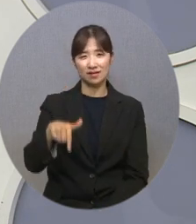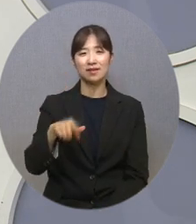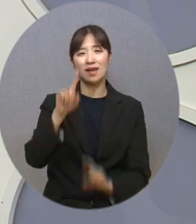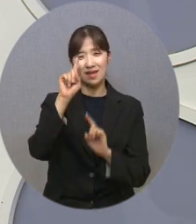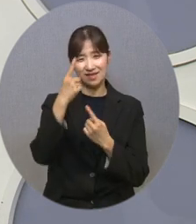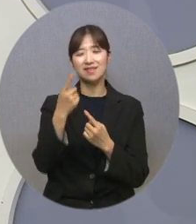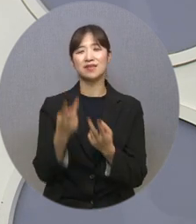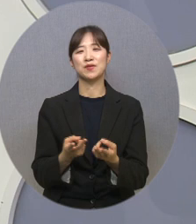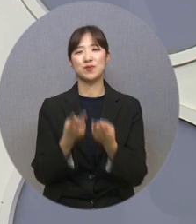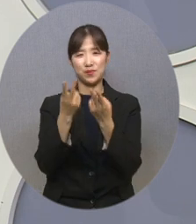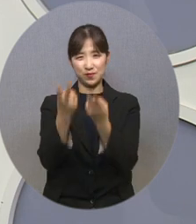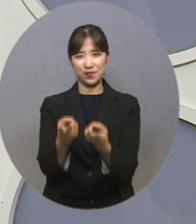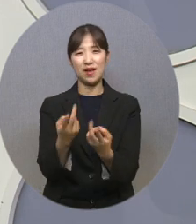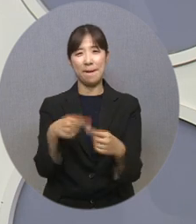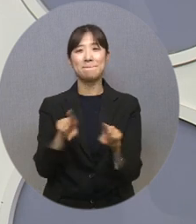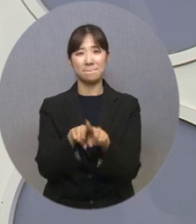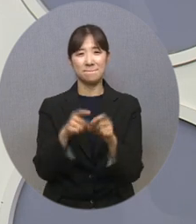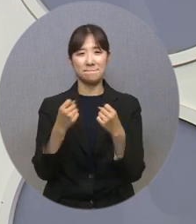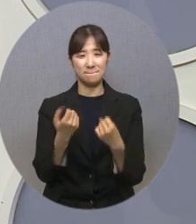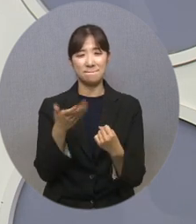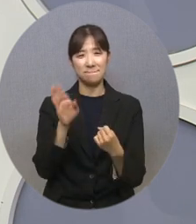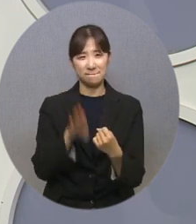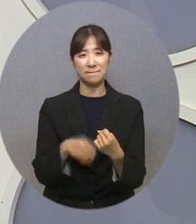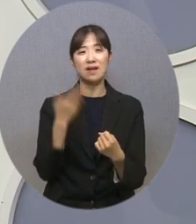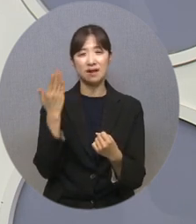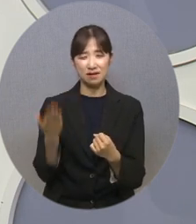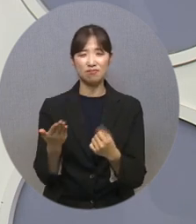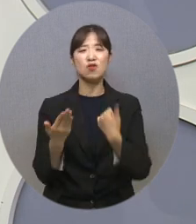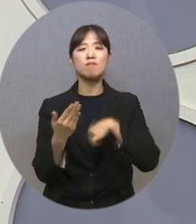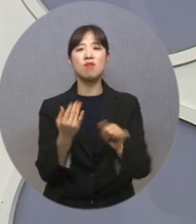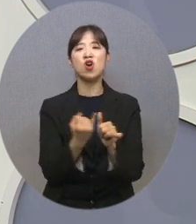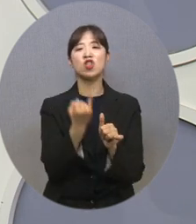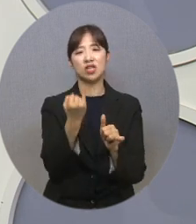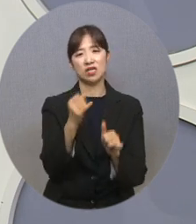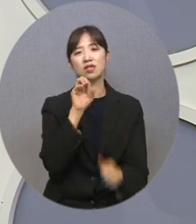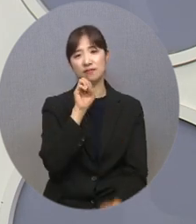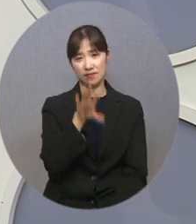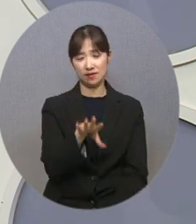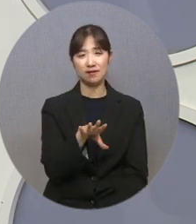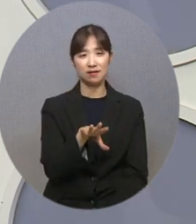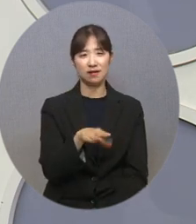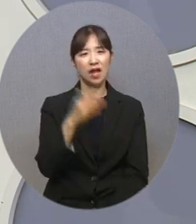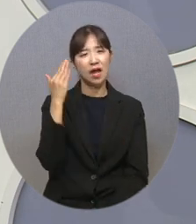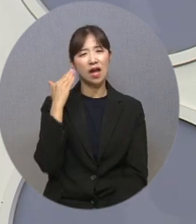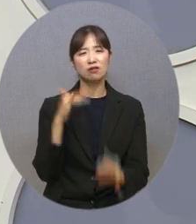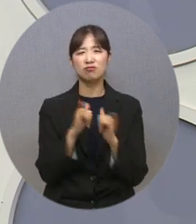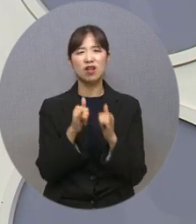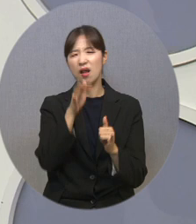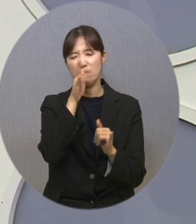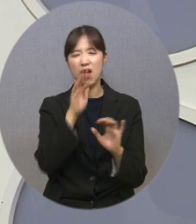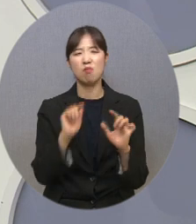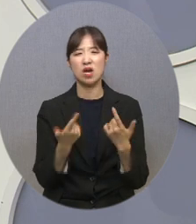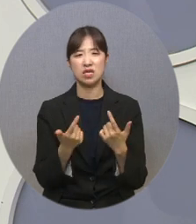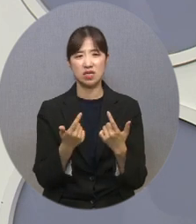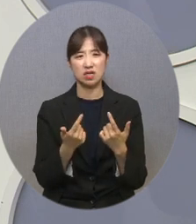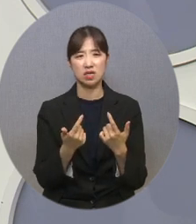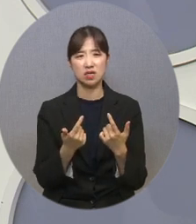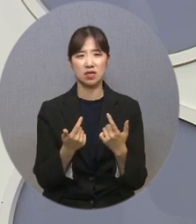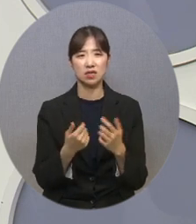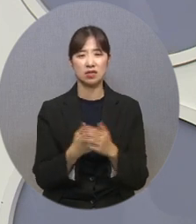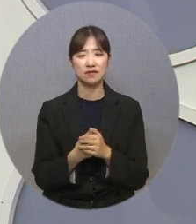같이 지금 보고 네. 계시지만은 그분이 그 며느리한테 한 얘기가 한국 사람 바보 아니다. 바보